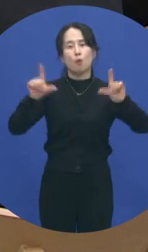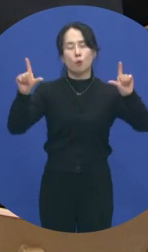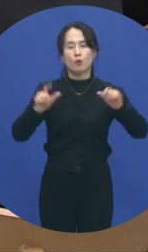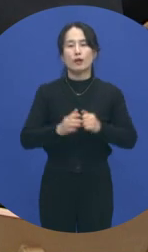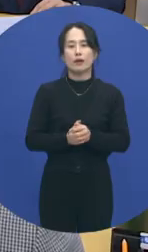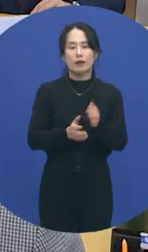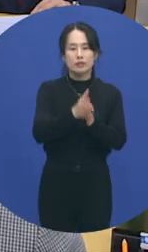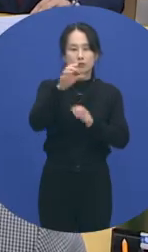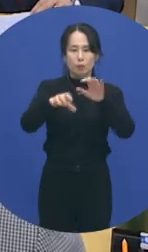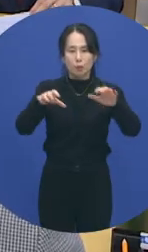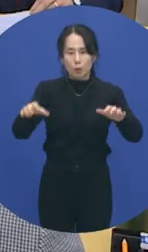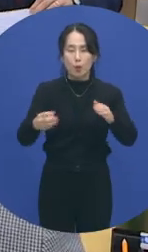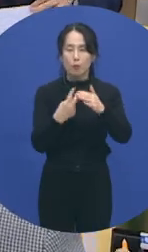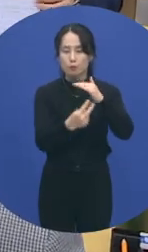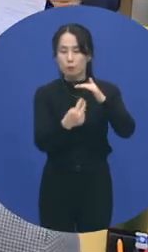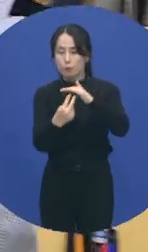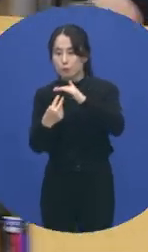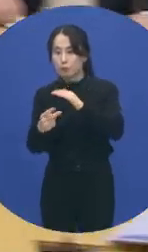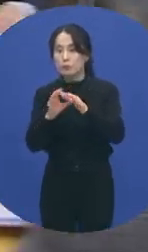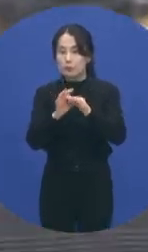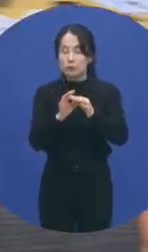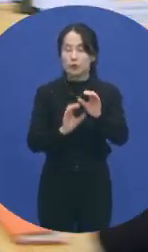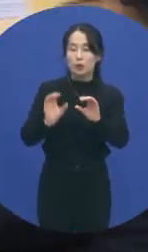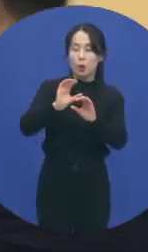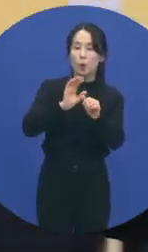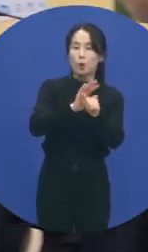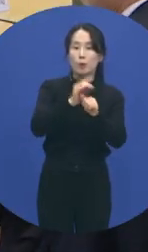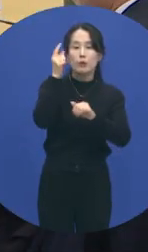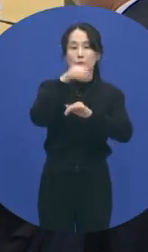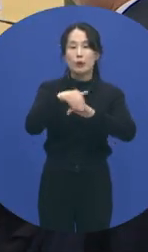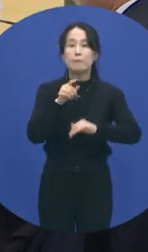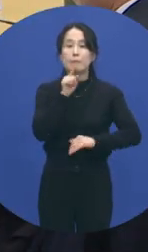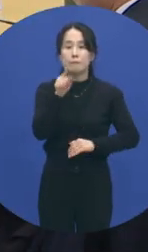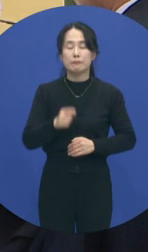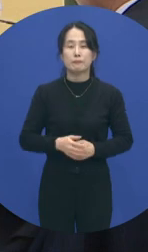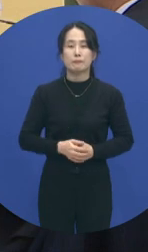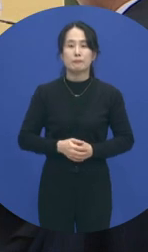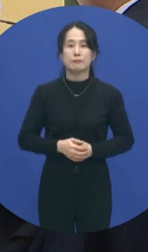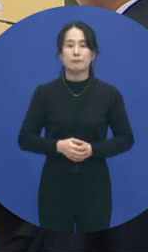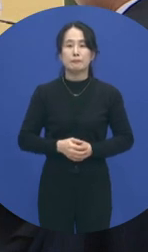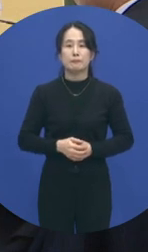올해 경기북부 시군별 비전 작업을 통해 보완해 나가겠다고 말했습니다.